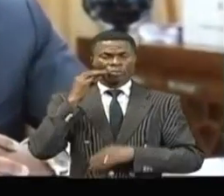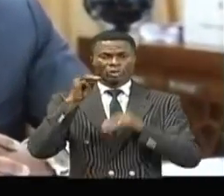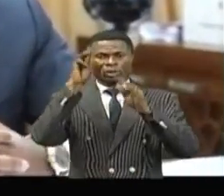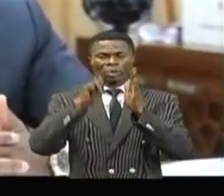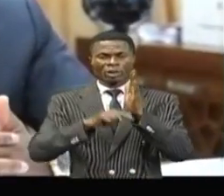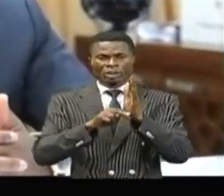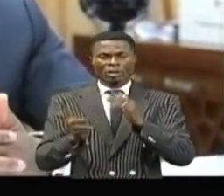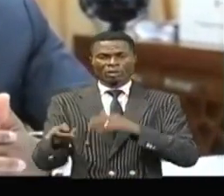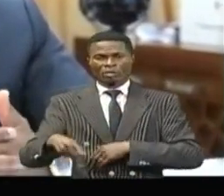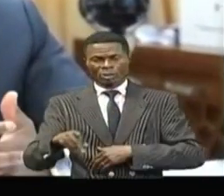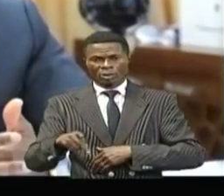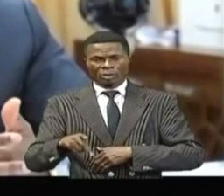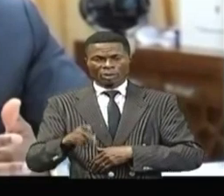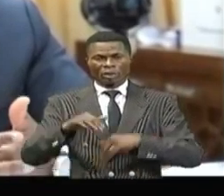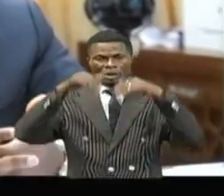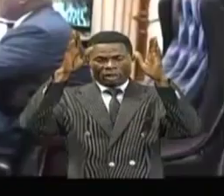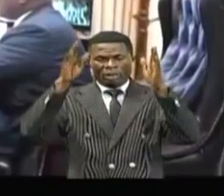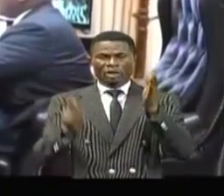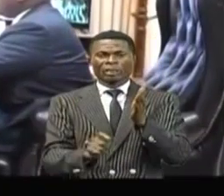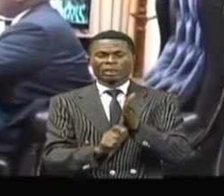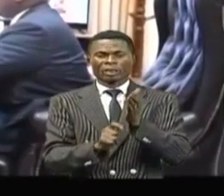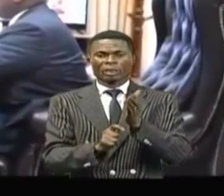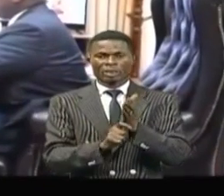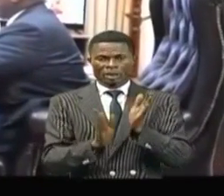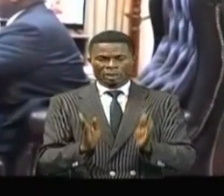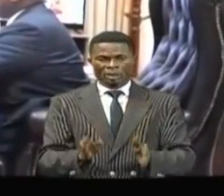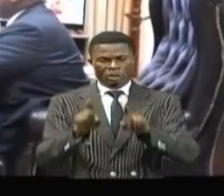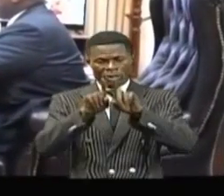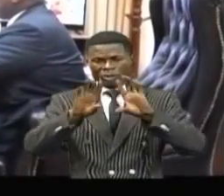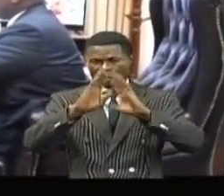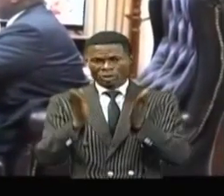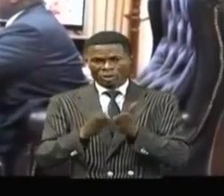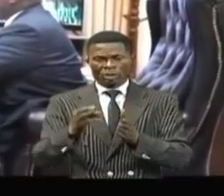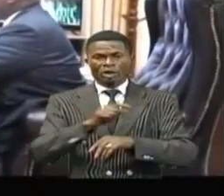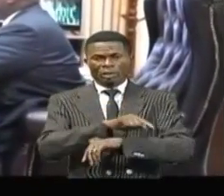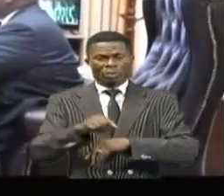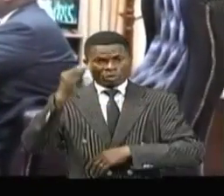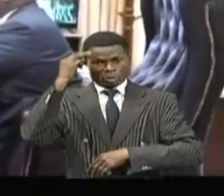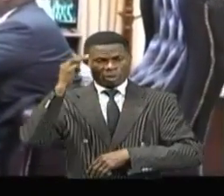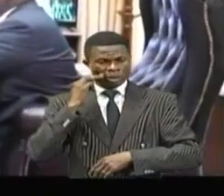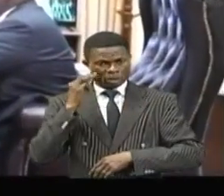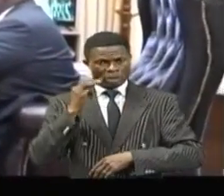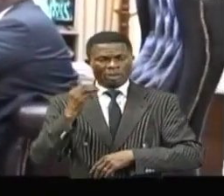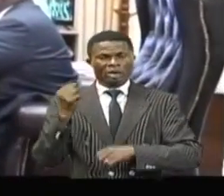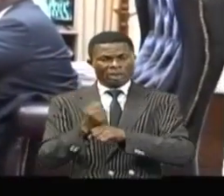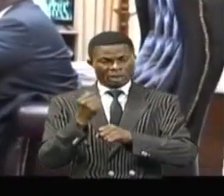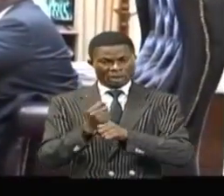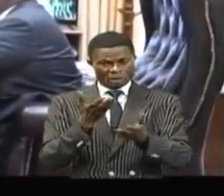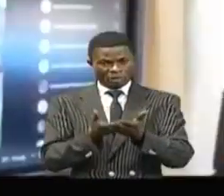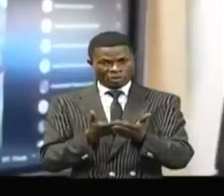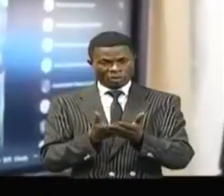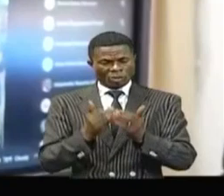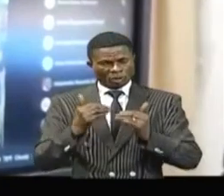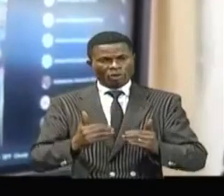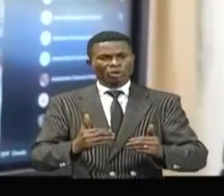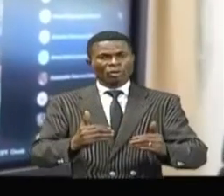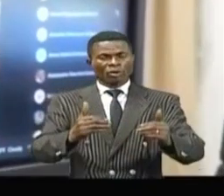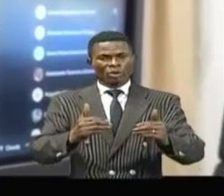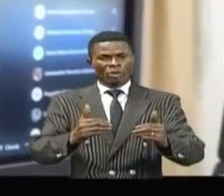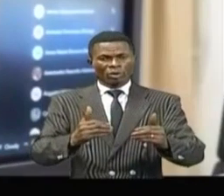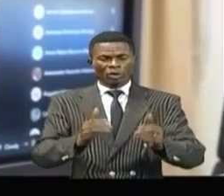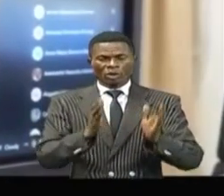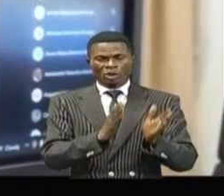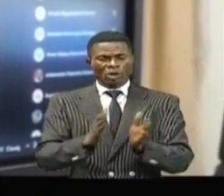l'enseignement primaire, secondaire et technique, ainsi que tous les ministères sectoriels concernés, à continuer de prendre toutes